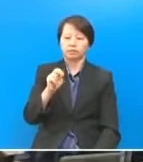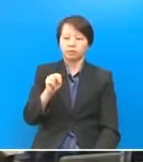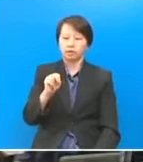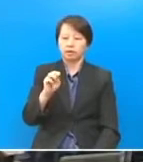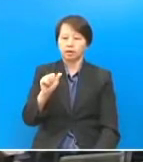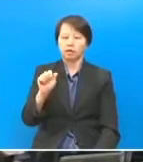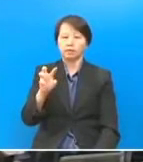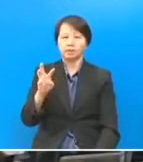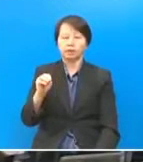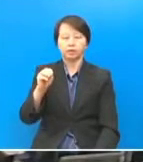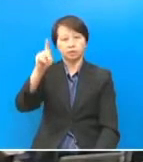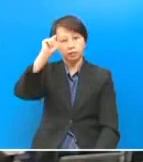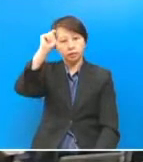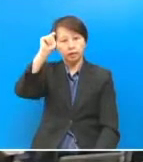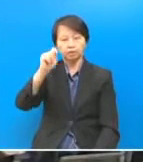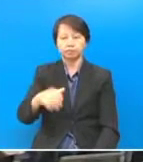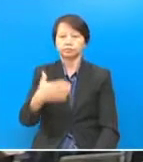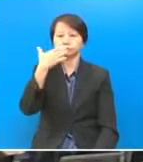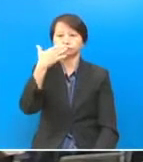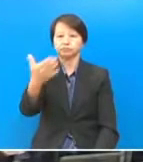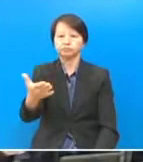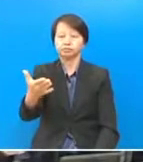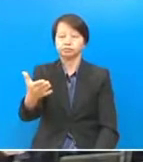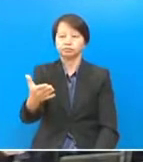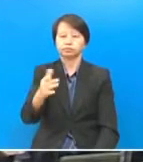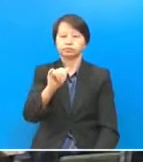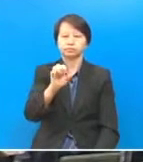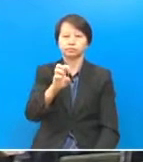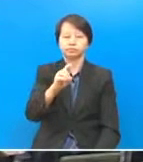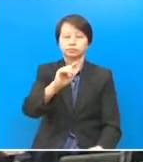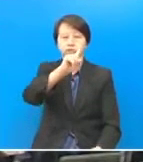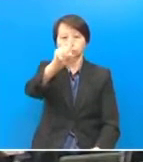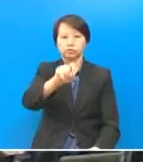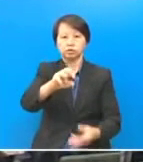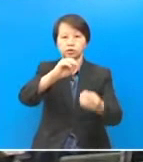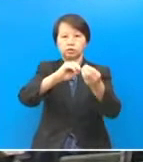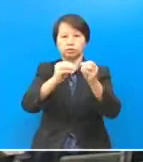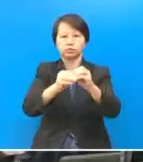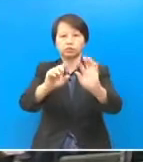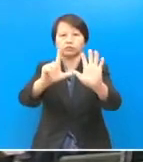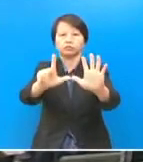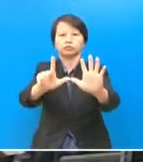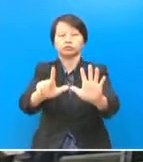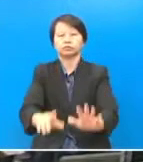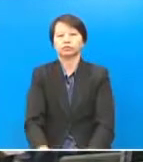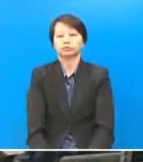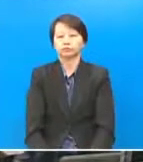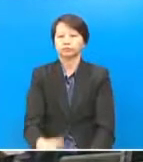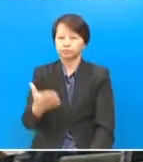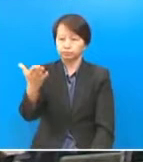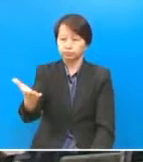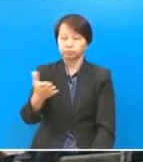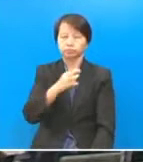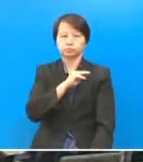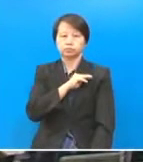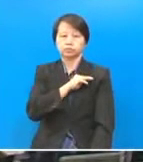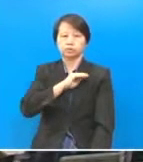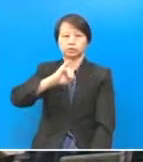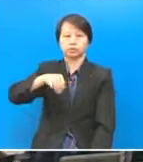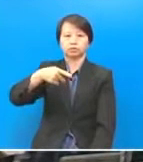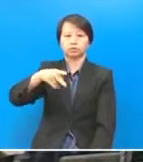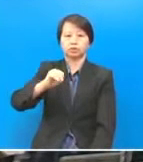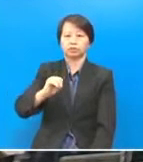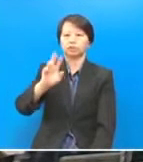hai juga sih ha datuk yang di betul soalnya mama nomor 7 tidak menteri di jabatan demi sih jawabnya